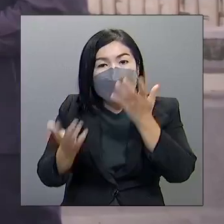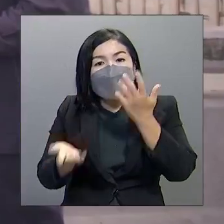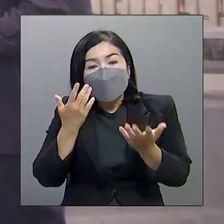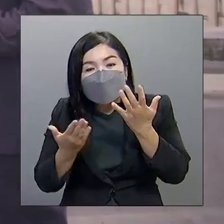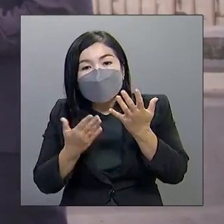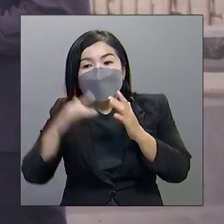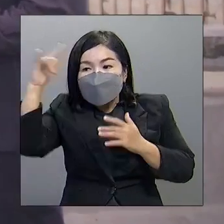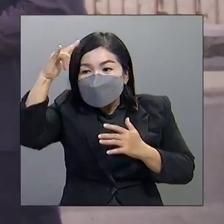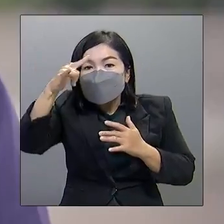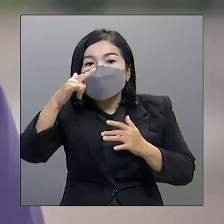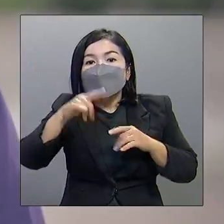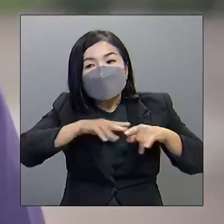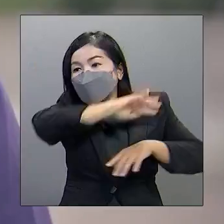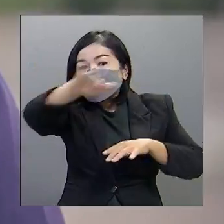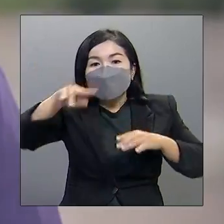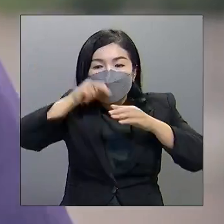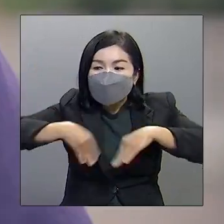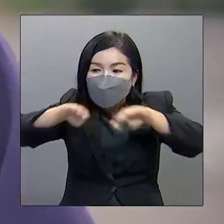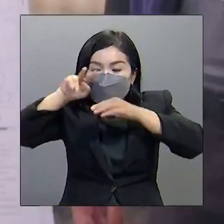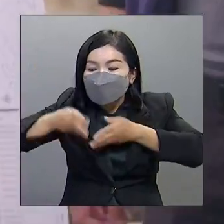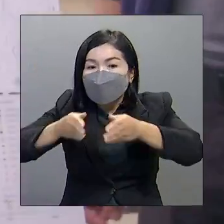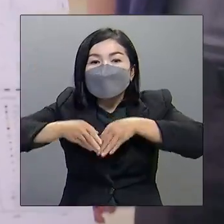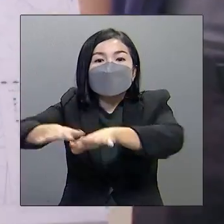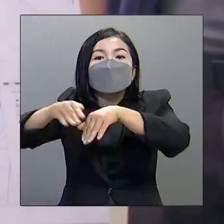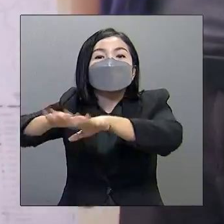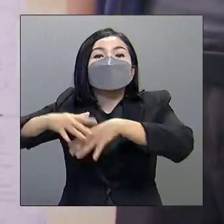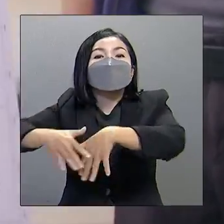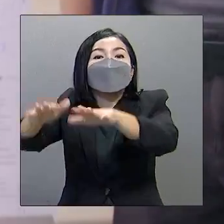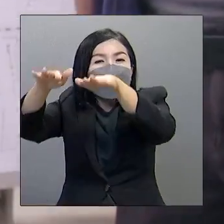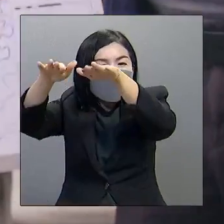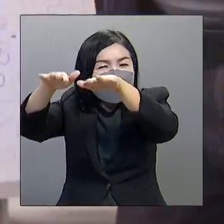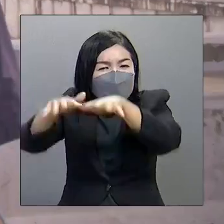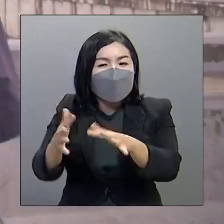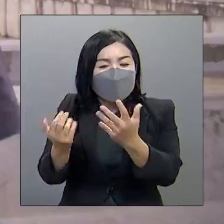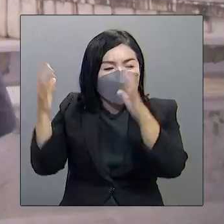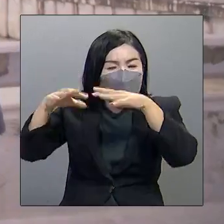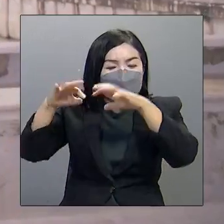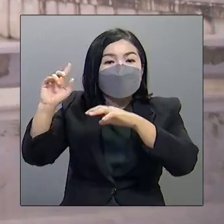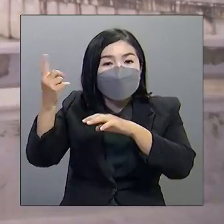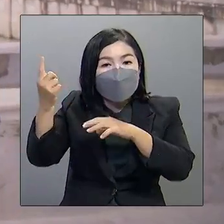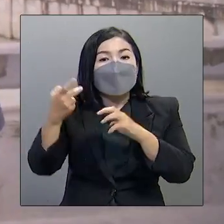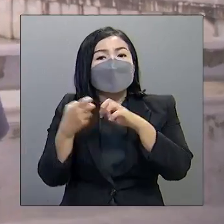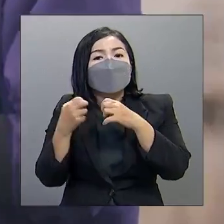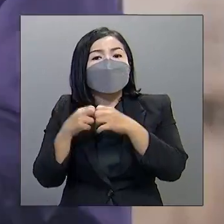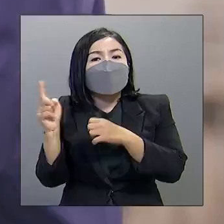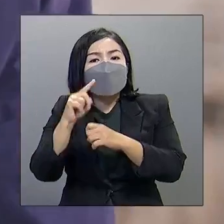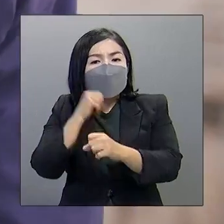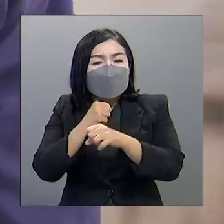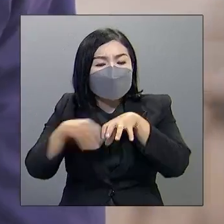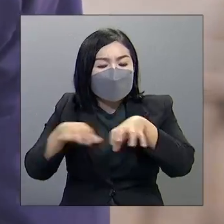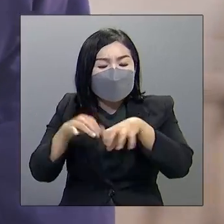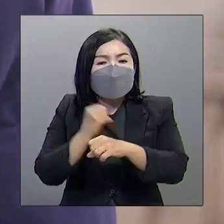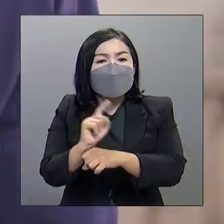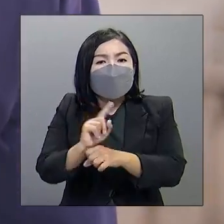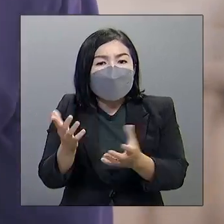ต้องรีบเอาน้ำออก ต้องรีบเอาน้ำออก เข้าใจแล้วปัญหาระหว่างทางในทางปฏิบัติมันคืออะไรครับ ับ ปัญหาของแนวปฏิบัตินะครับเราเนี่ยนะ